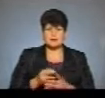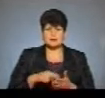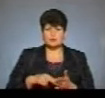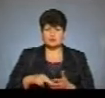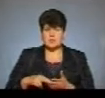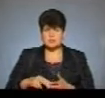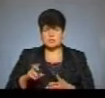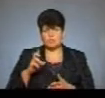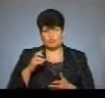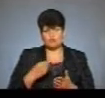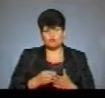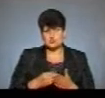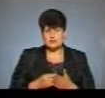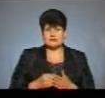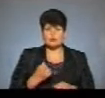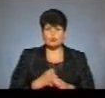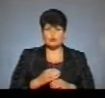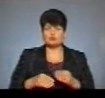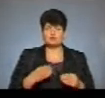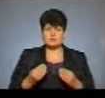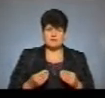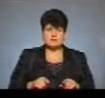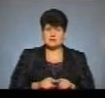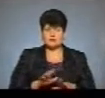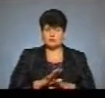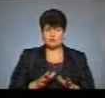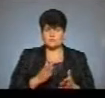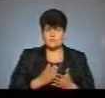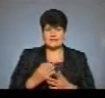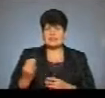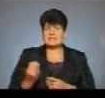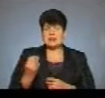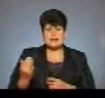і, звичайно, що роботодавці також не будуть мати інтересу,